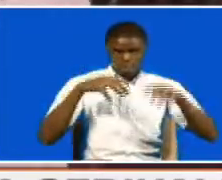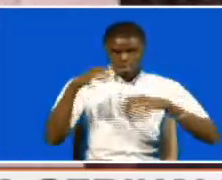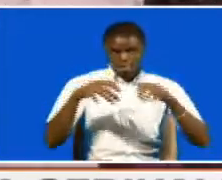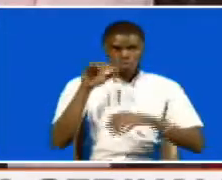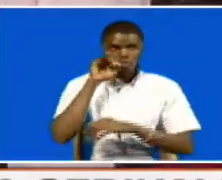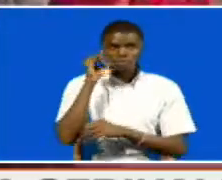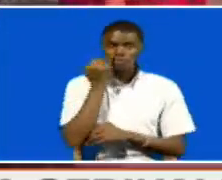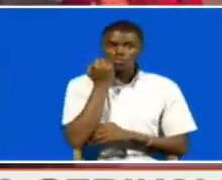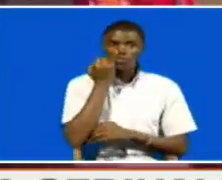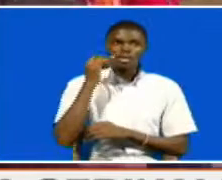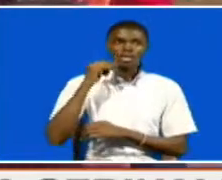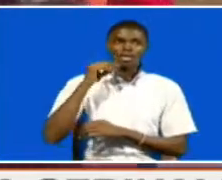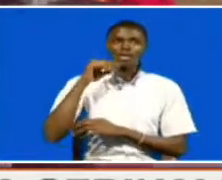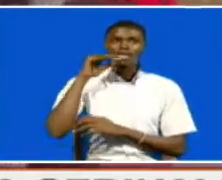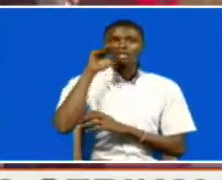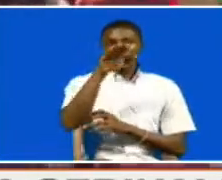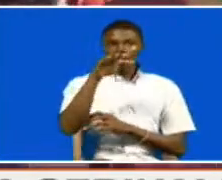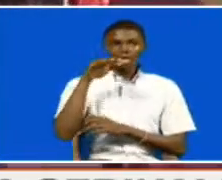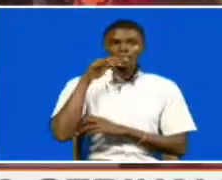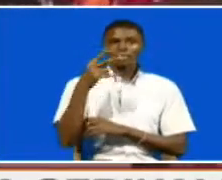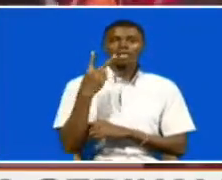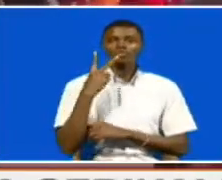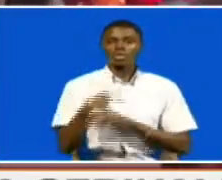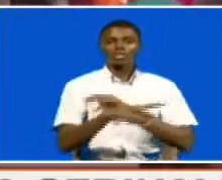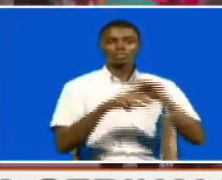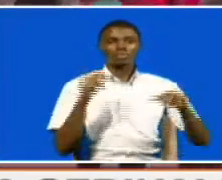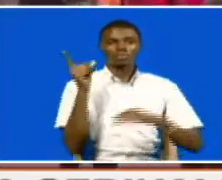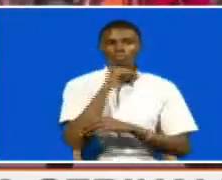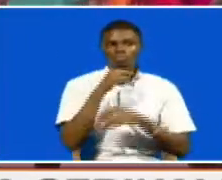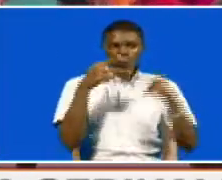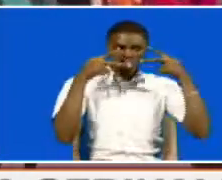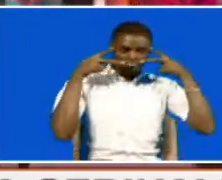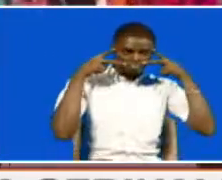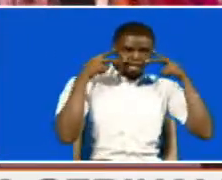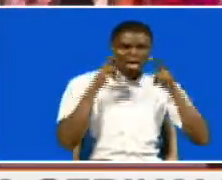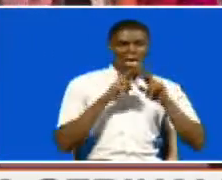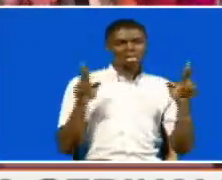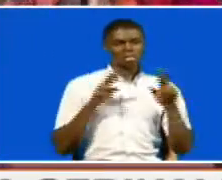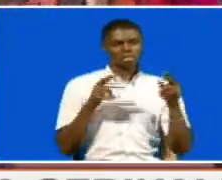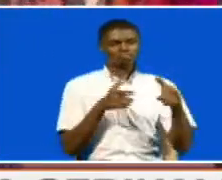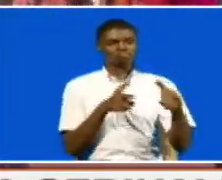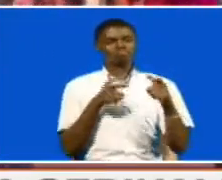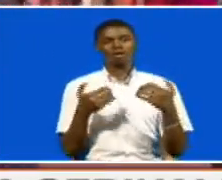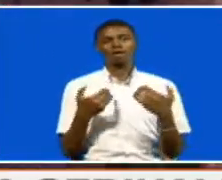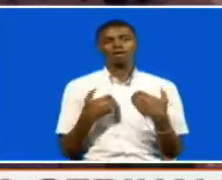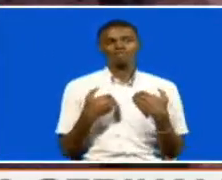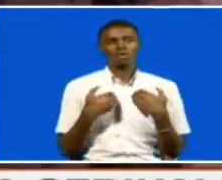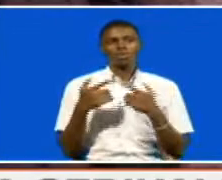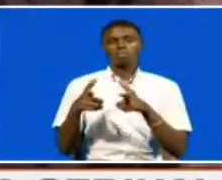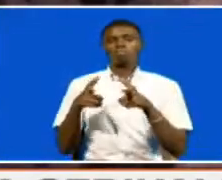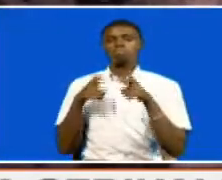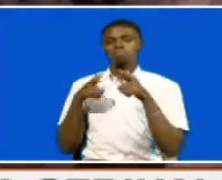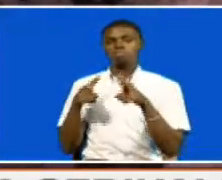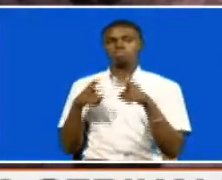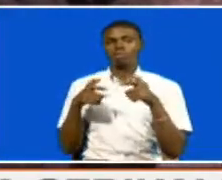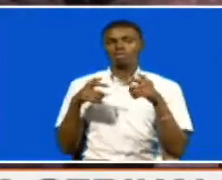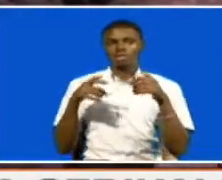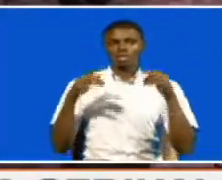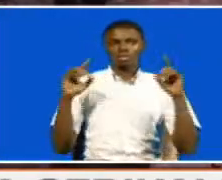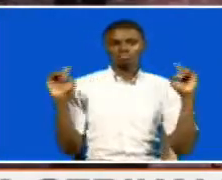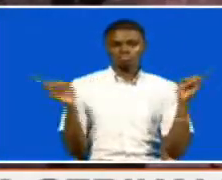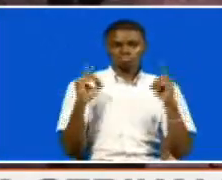huku ngamia 200 wakiibwa. Majangili waliojihami kwa bunduki wamedaiwa kuwapiga risasi wafugaji